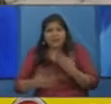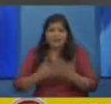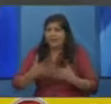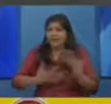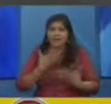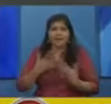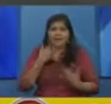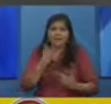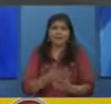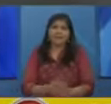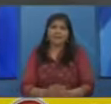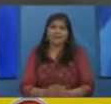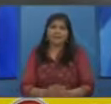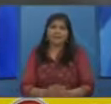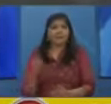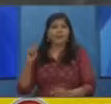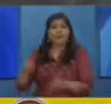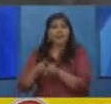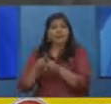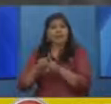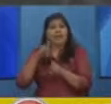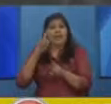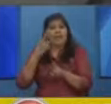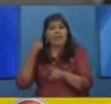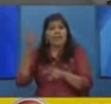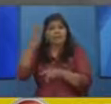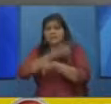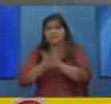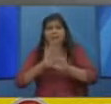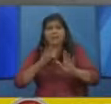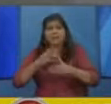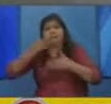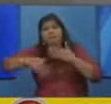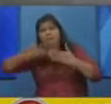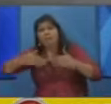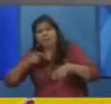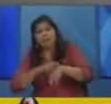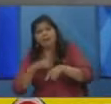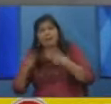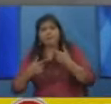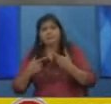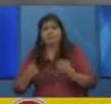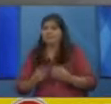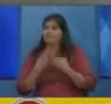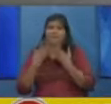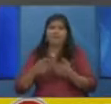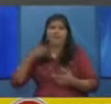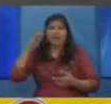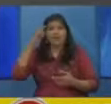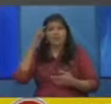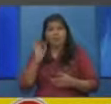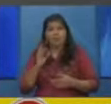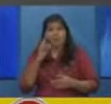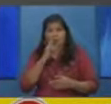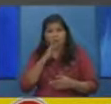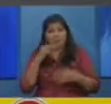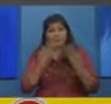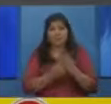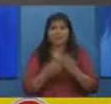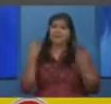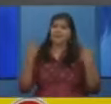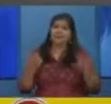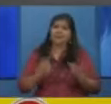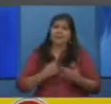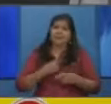थे। ऐसा दिन में एक बार नहीं, कई कई बार होता था। इसमें हमारे लिए